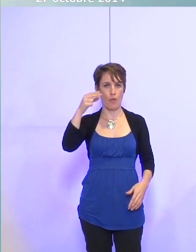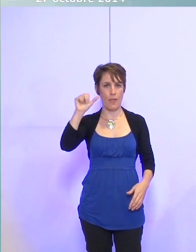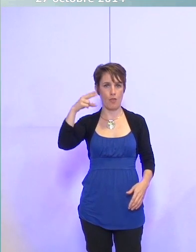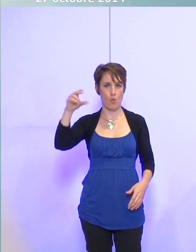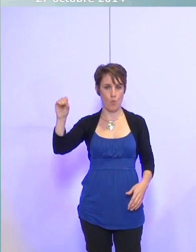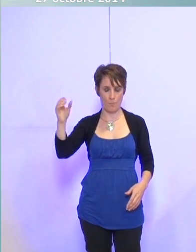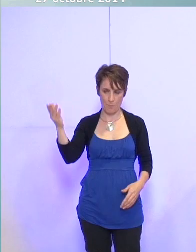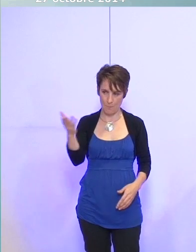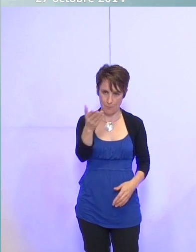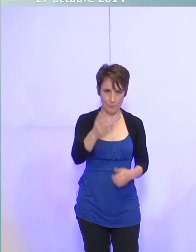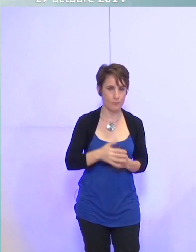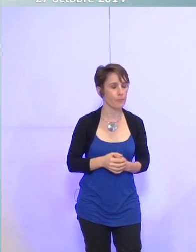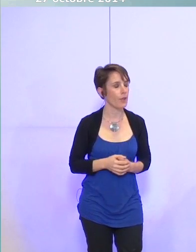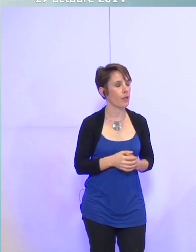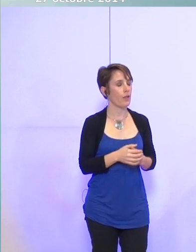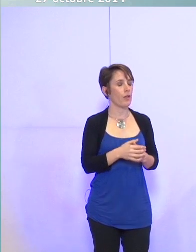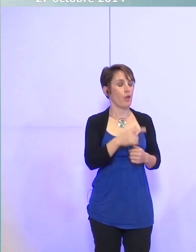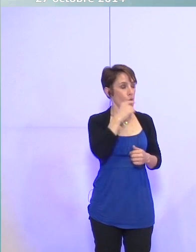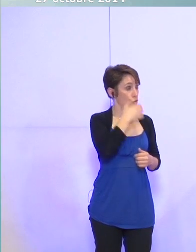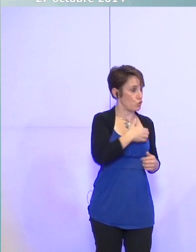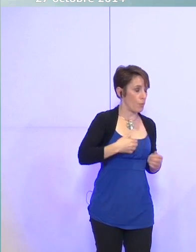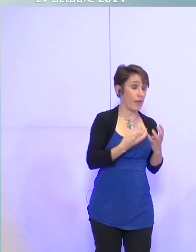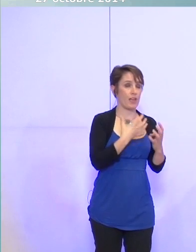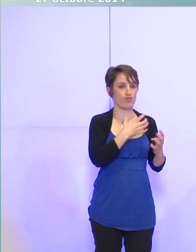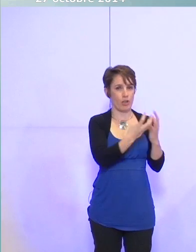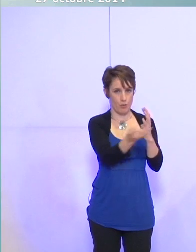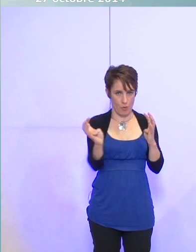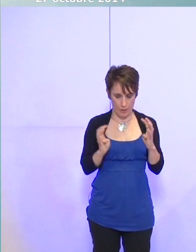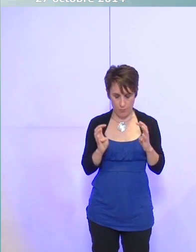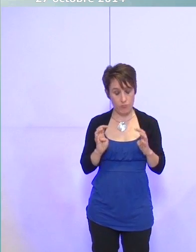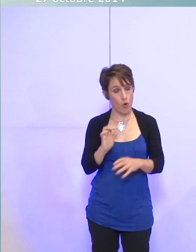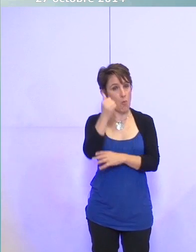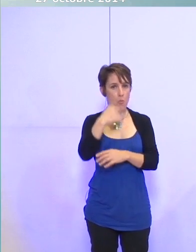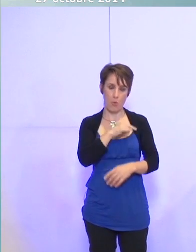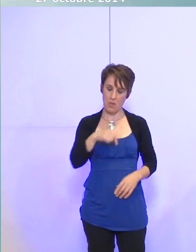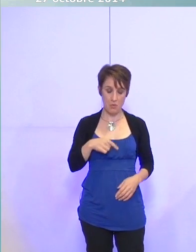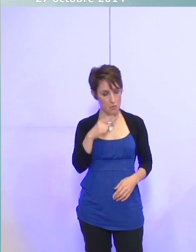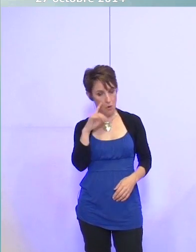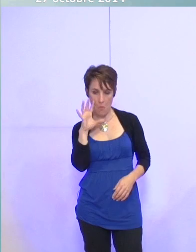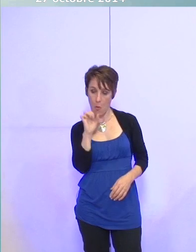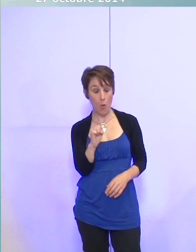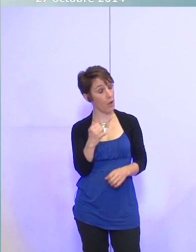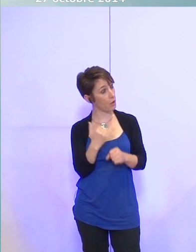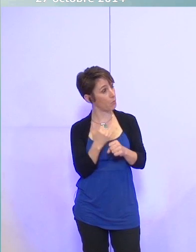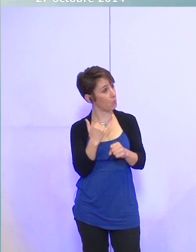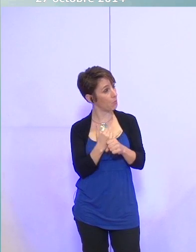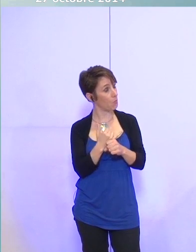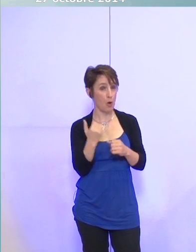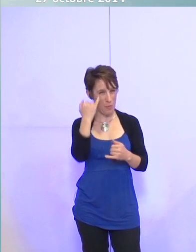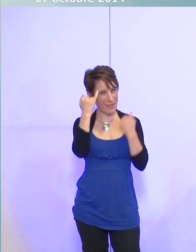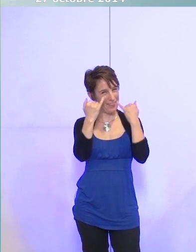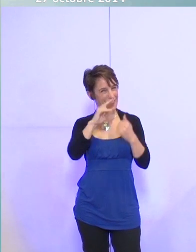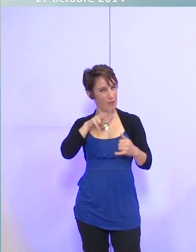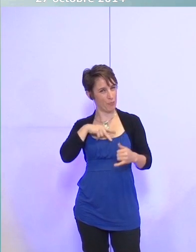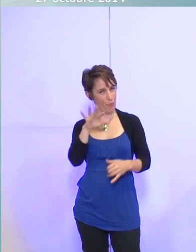Mes chers collègues, Monsieur le maire, tout d'abord nous observons avec satisfaction que les idées du Front National émises dans la conclusion de notre